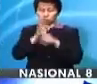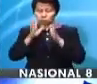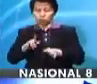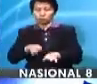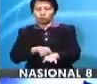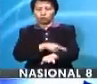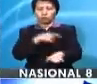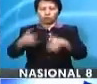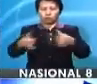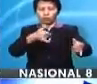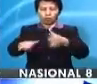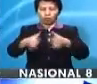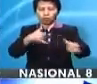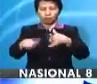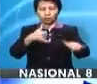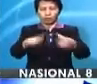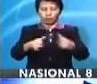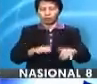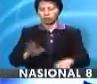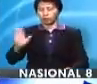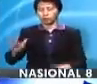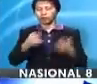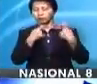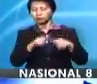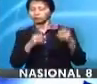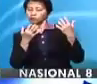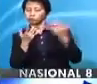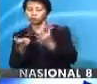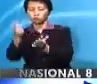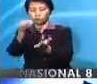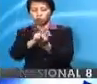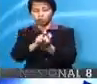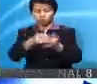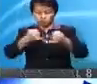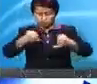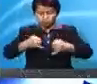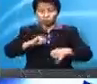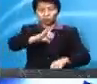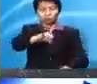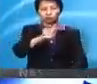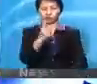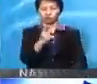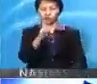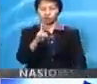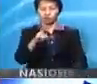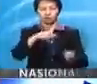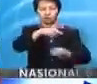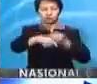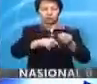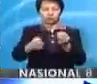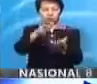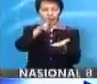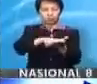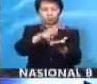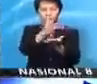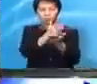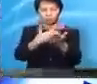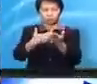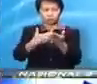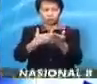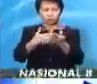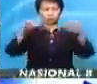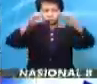sepanjang perlawanan. Dalam pada itu, beliau juga sedang menunggu laporan siasatan Jabatan Kerja Raya JKR mengenai status bahagian